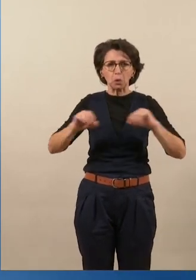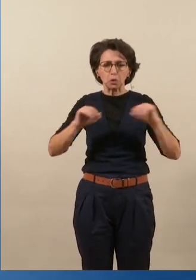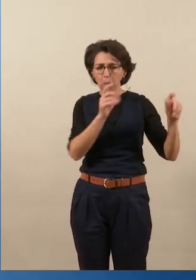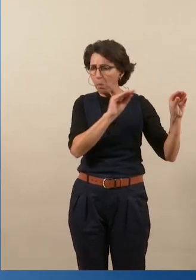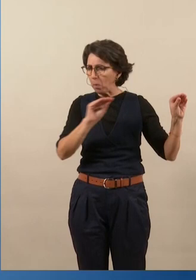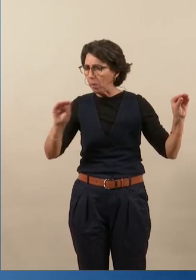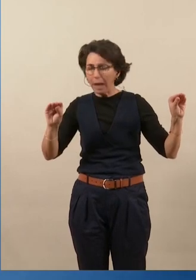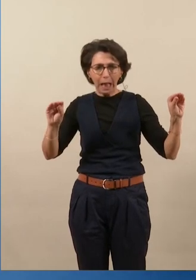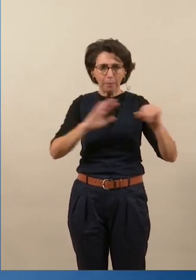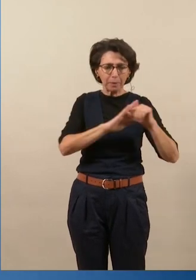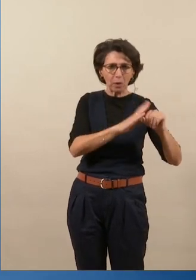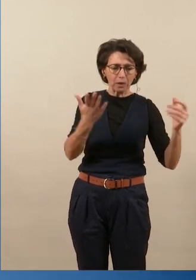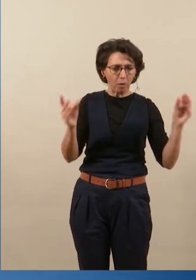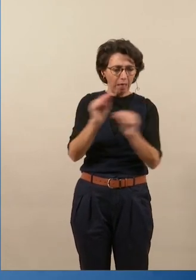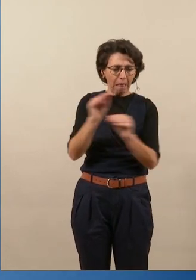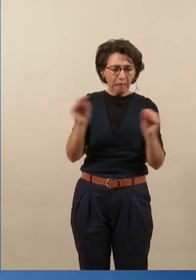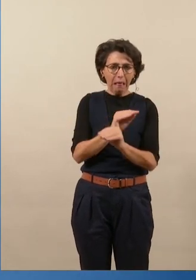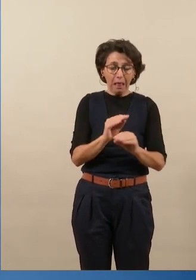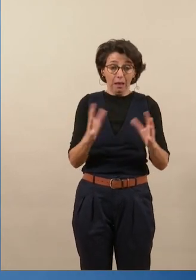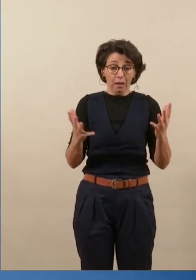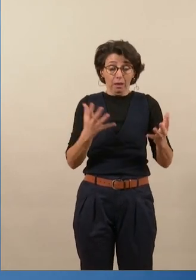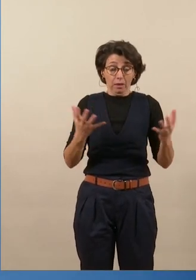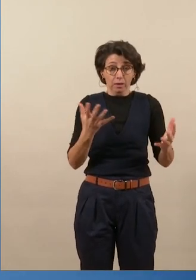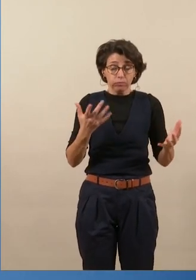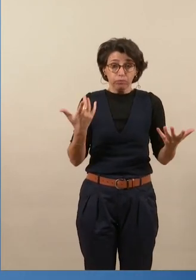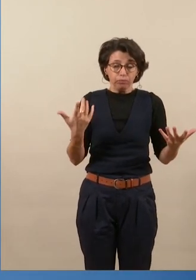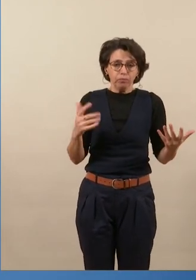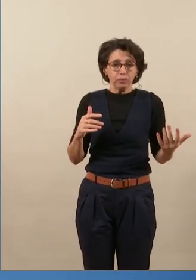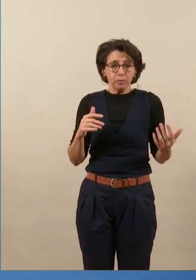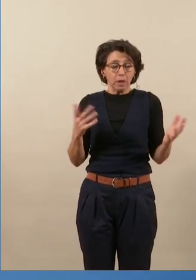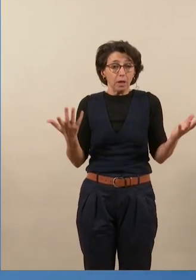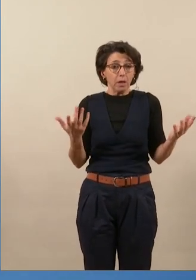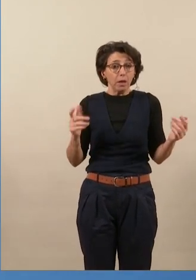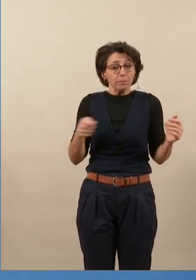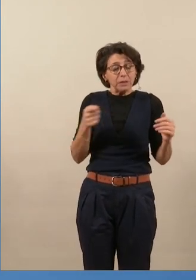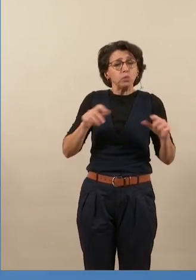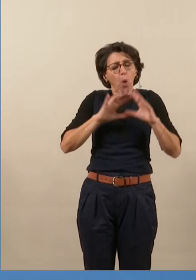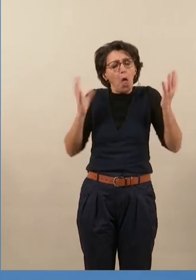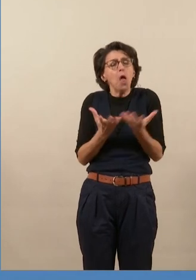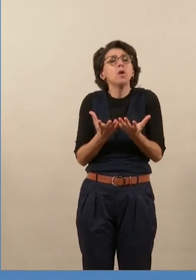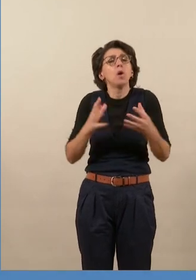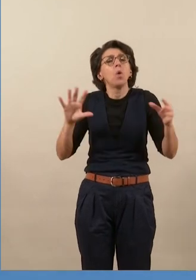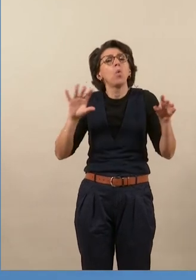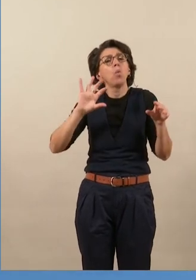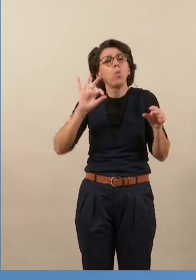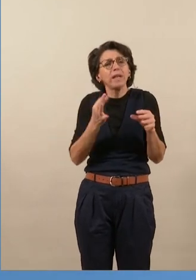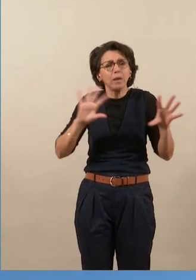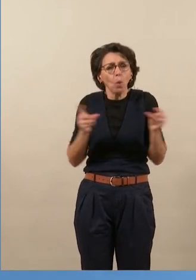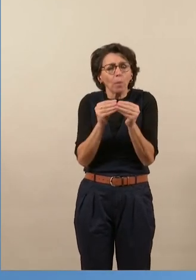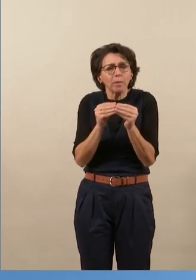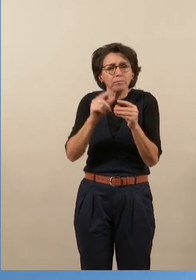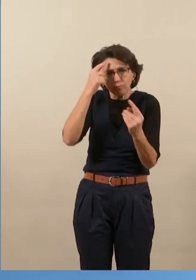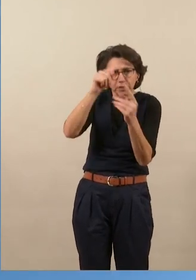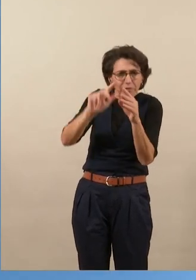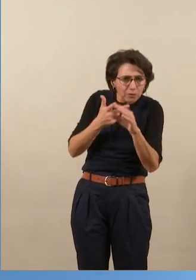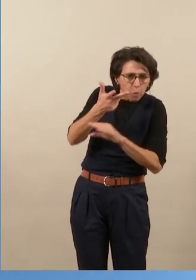terme de de de priorité même si tout concours à au fait de de de de d'aller dans le sens du développement durable il nous semble que certaines actions sont